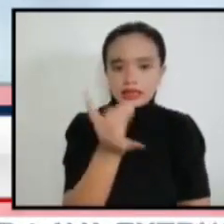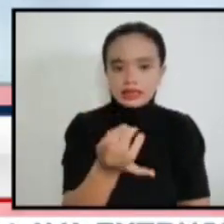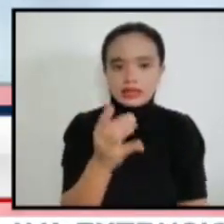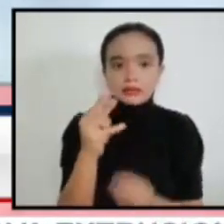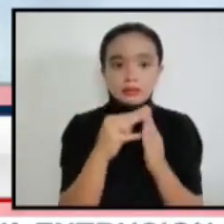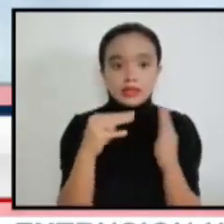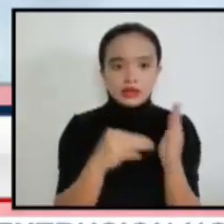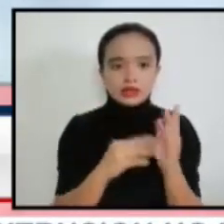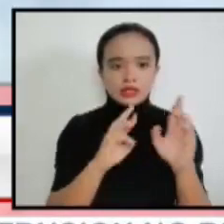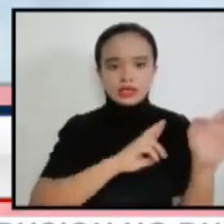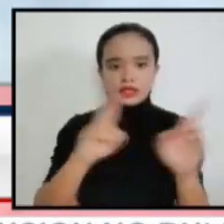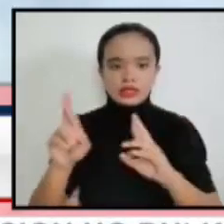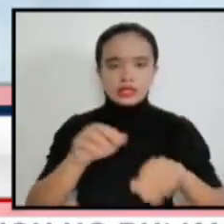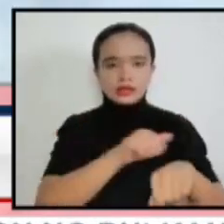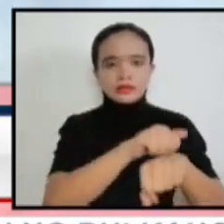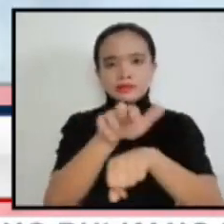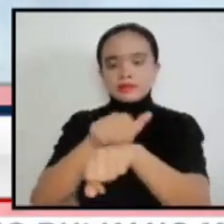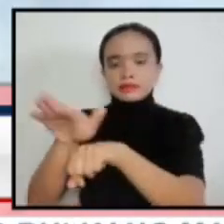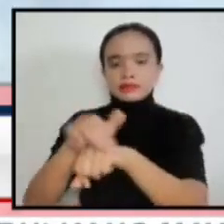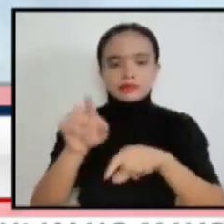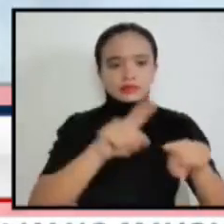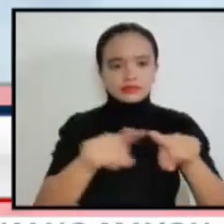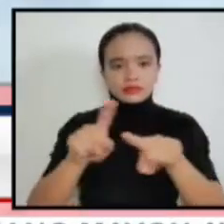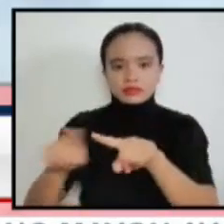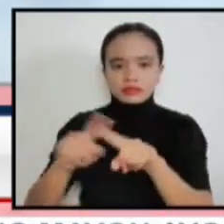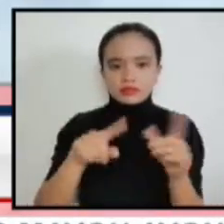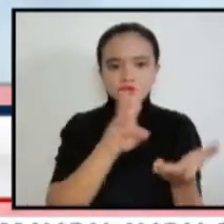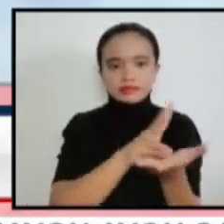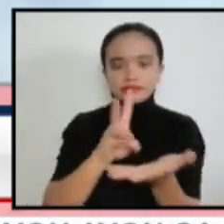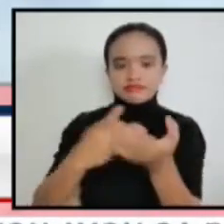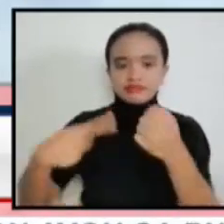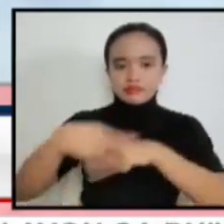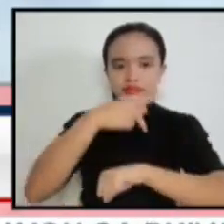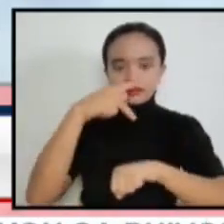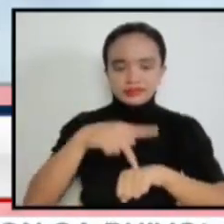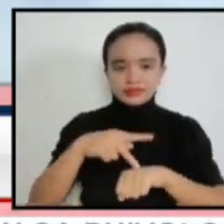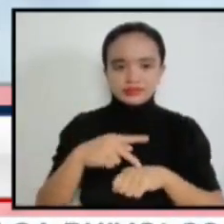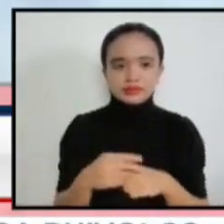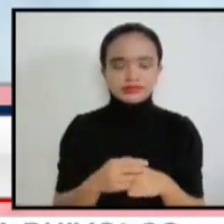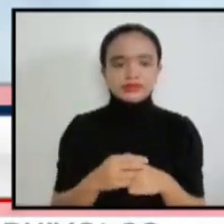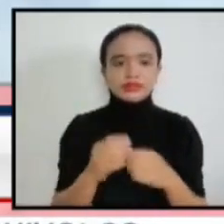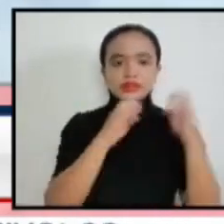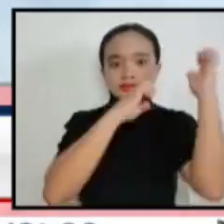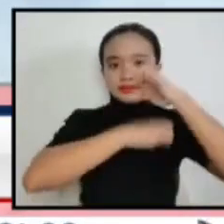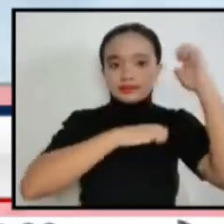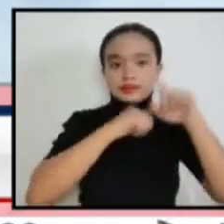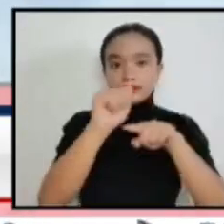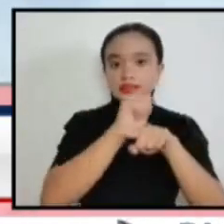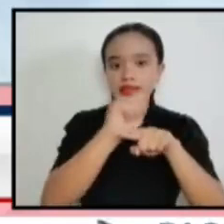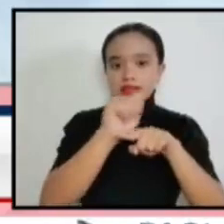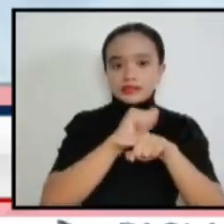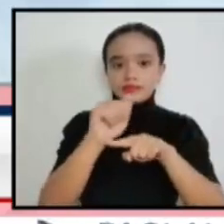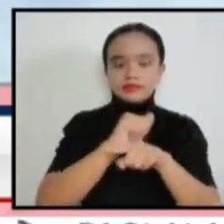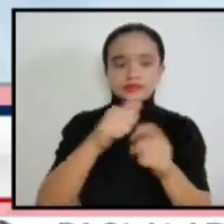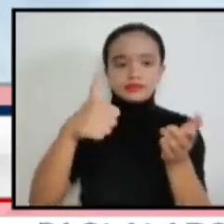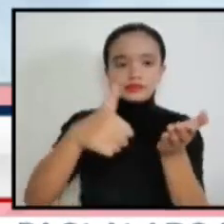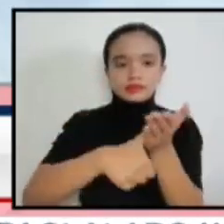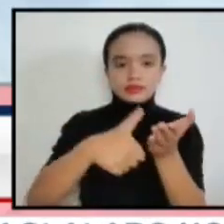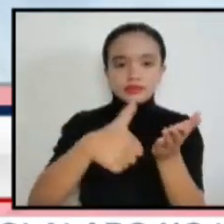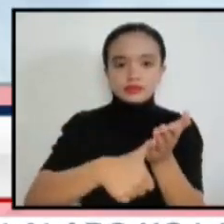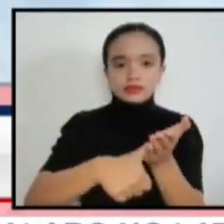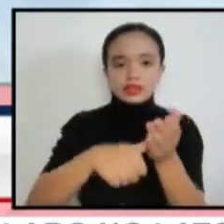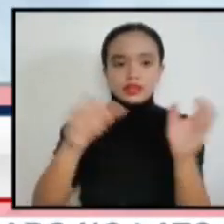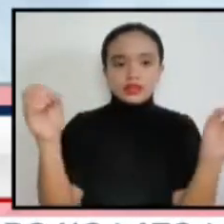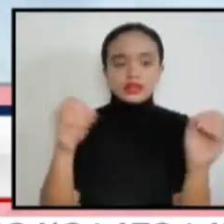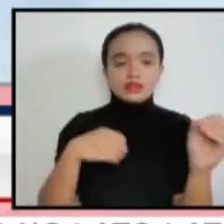nakahandang ipadala sa iba't ibang bahagi ng bansa. Inaasahan naman ang pagsasanay sa mga election officers isang buwan bago ang eleksyon. Sa